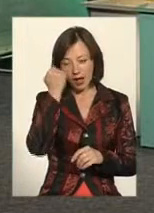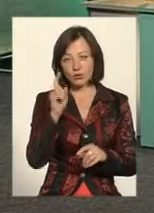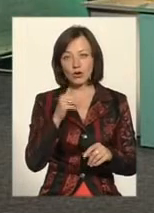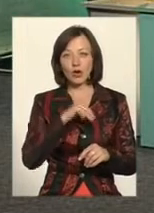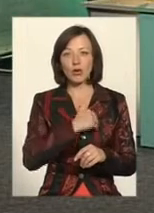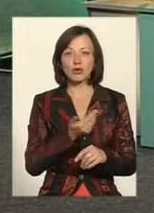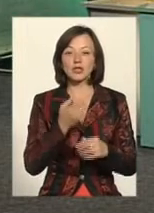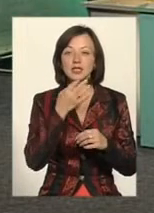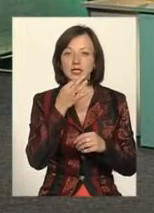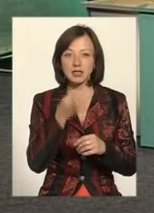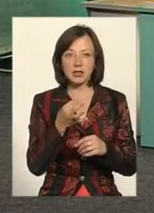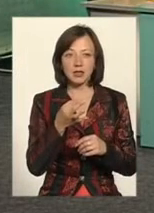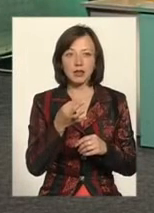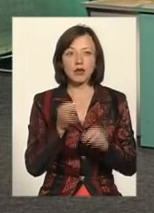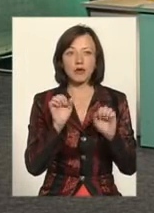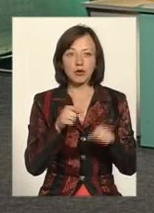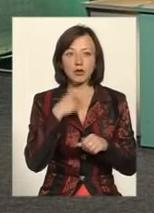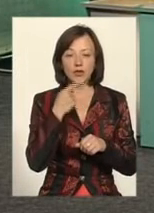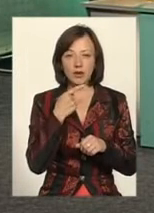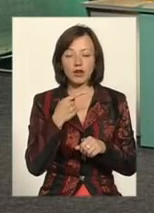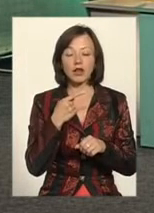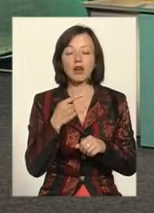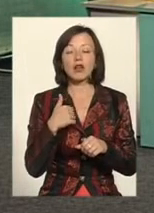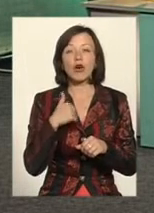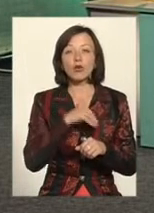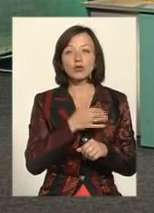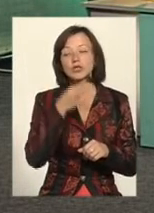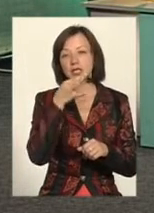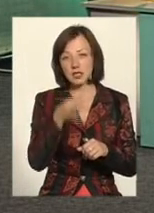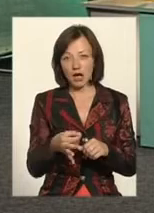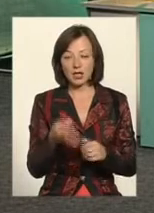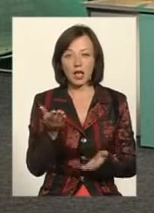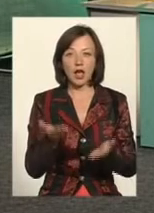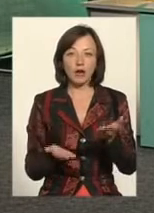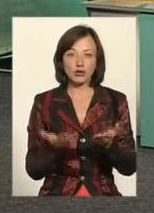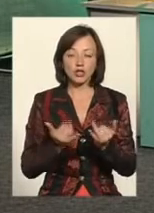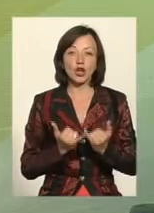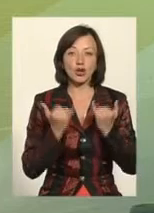хочу... Ми в записі, так? Можна говорити? Так, говоріть, будь ласка. Що я хочу сказати? Якщо,